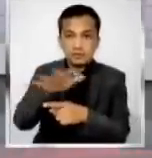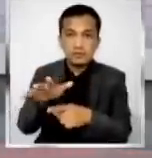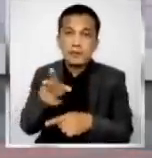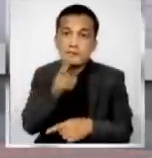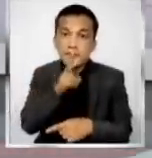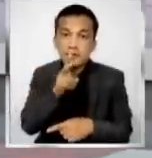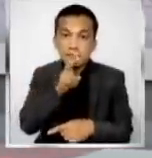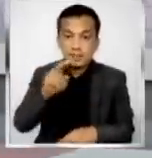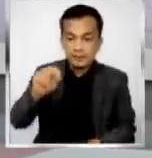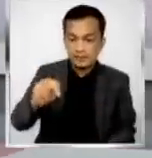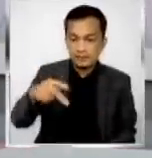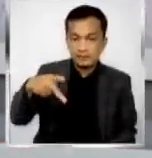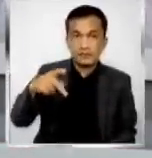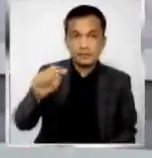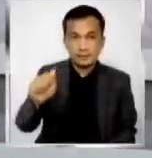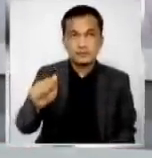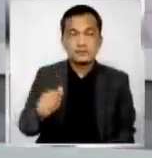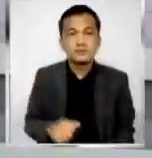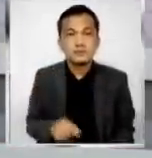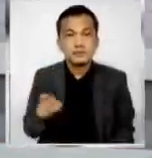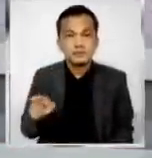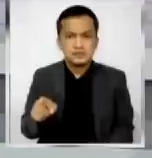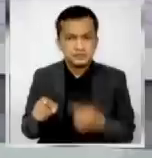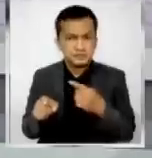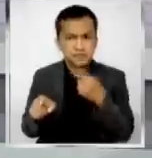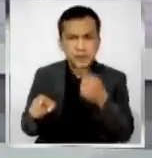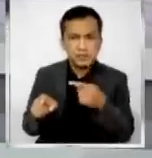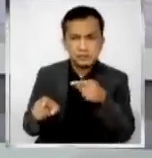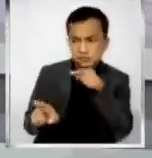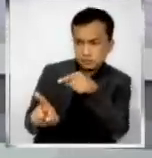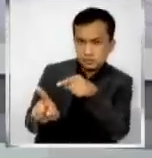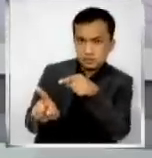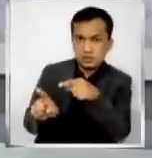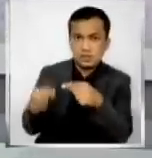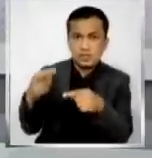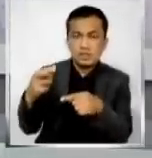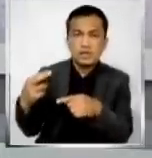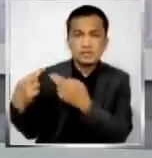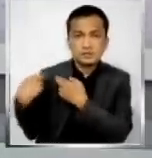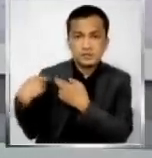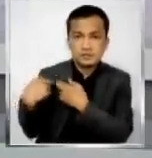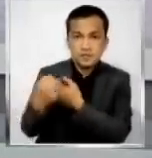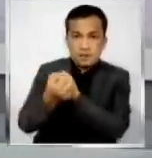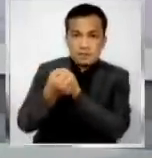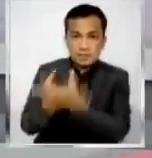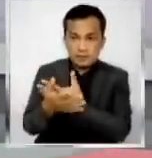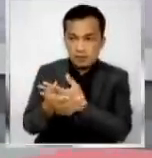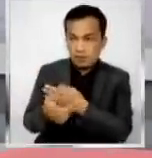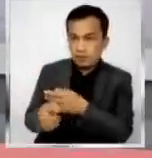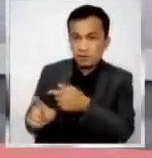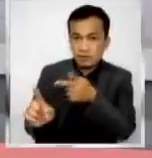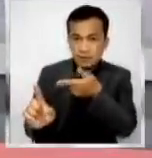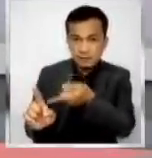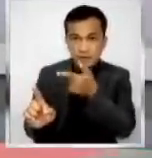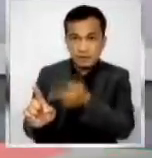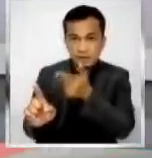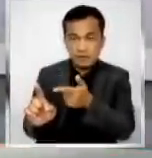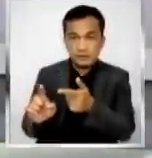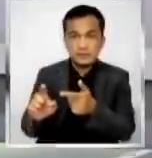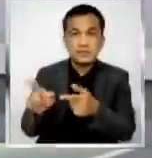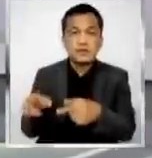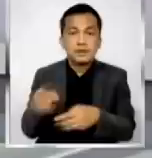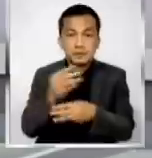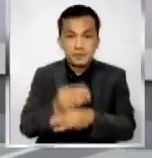People's Army na itinuturong na sa likod ng pagsabog at pamamaril sa Masbate kahapon. Kabilang sa mga nasawi